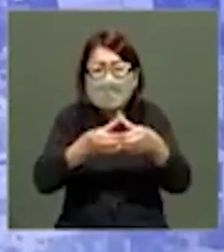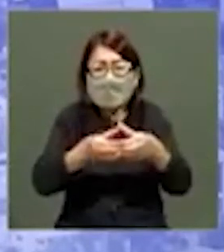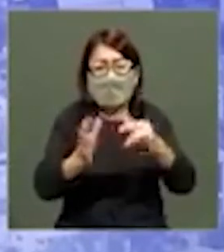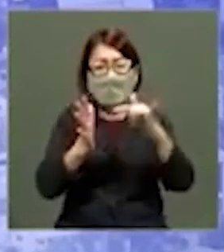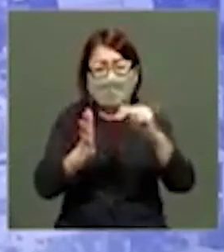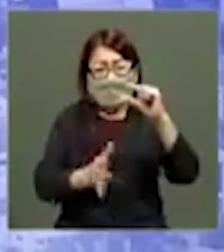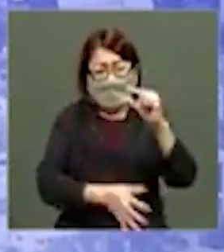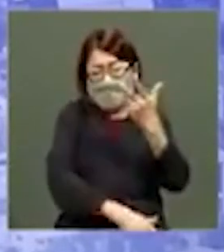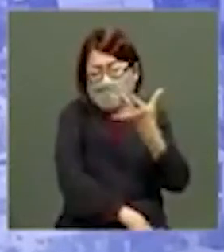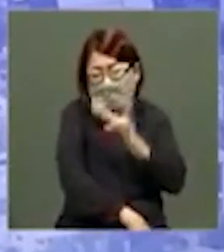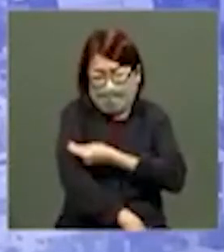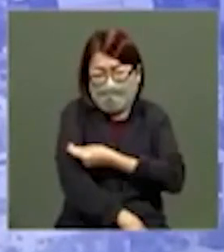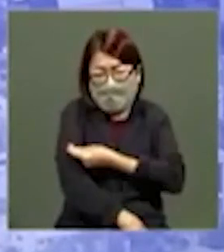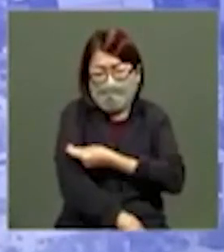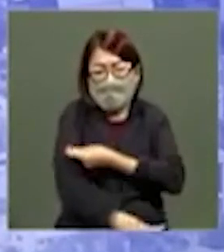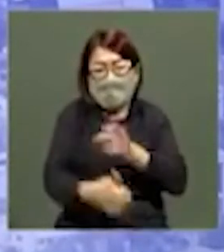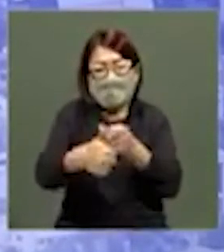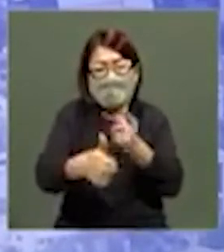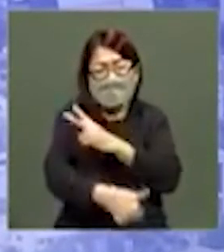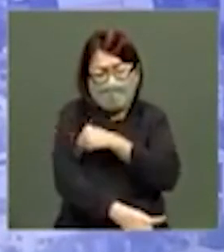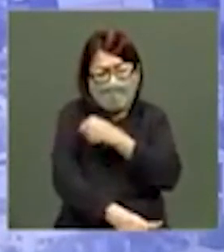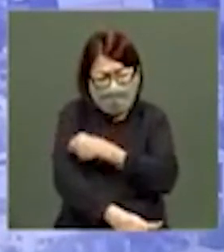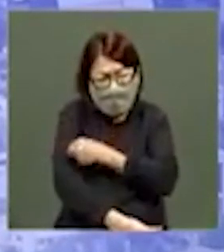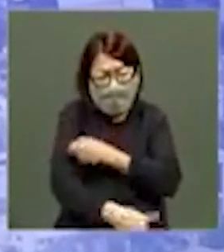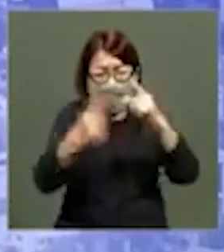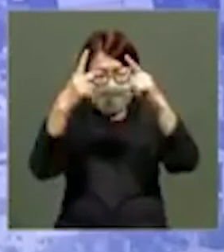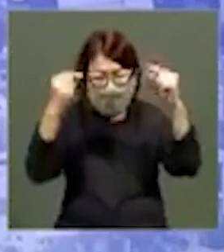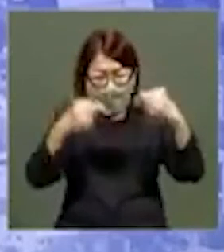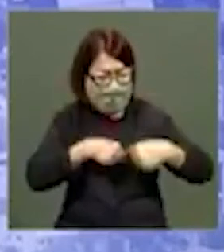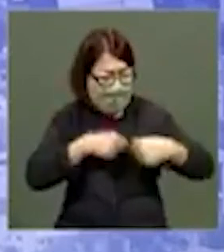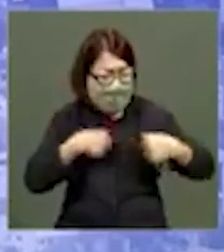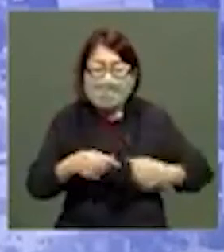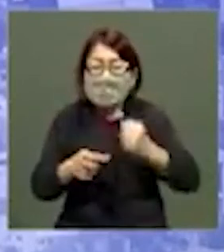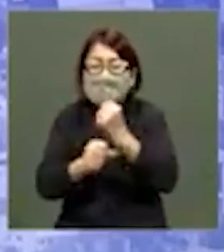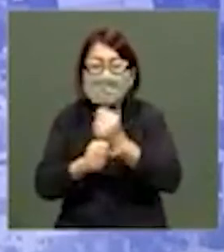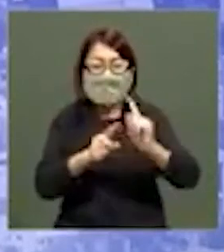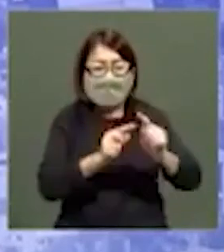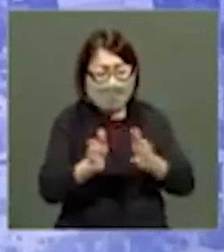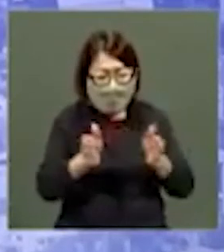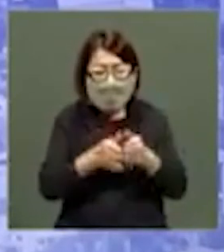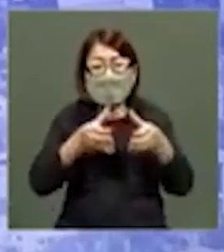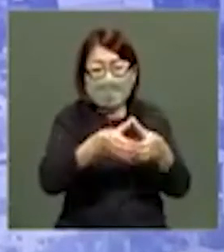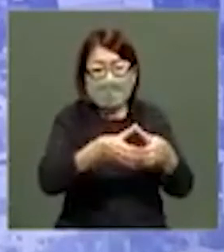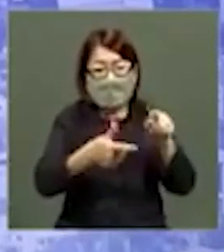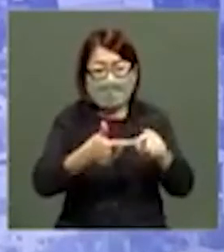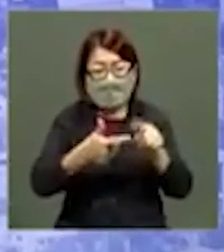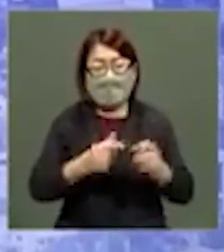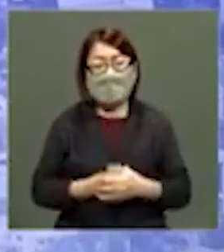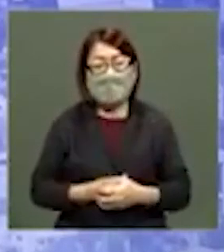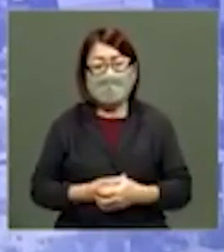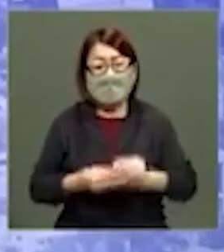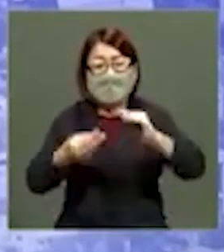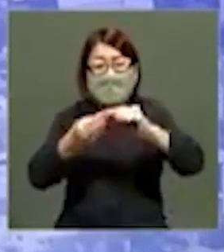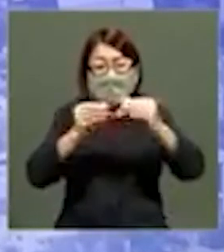คซีนซึ่งมีแพทย์มีพยาบาลอาสาสมัครทำงานทั่วๆไปนะครับขอท่านจดเบ